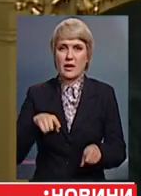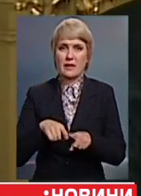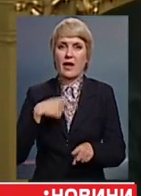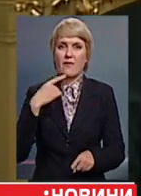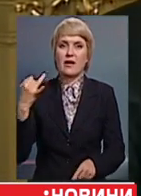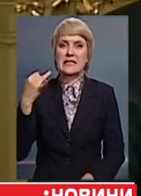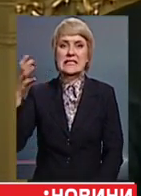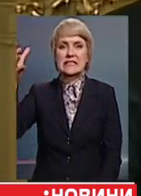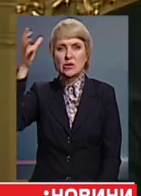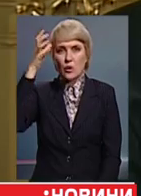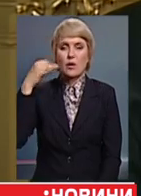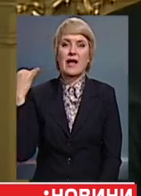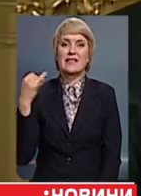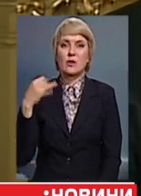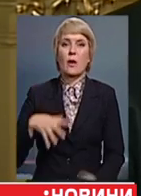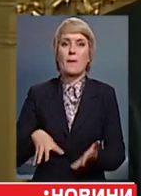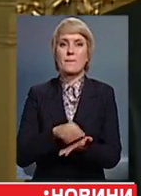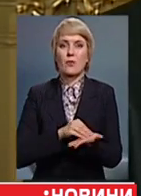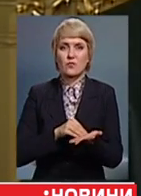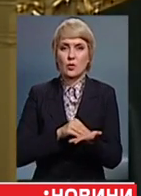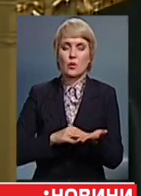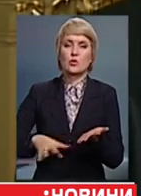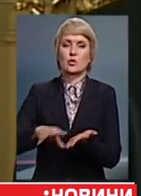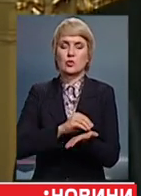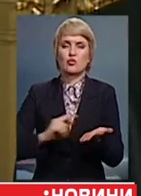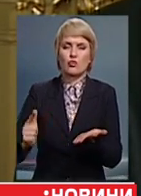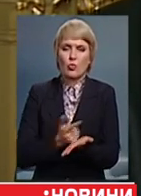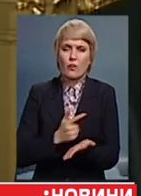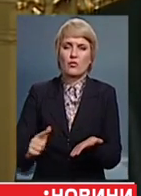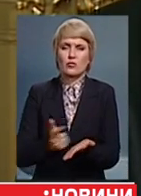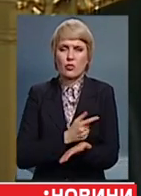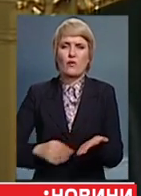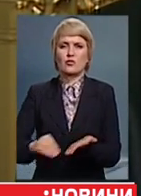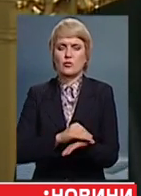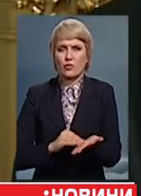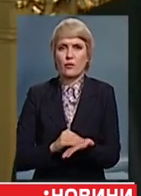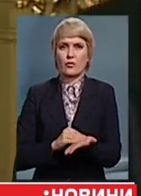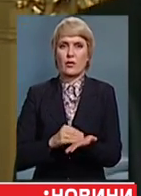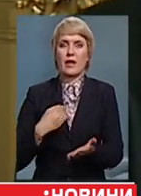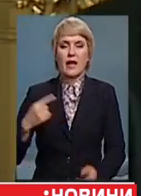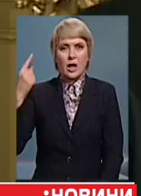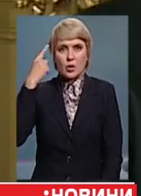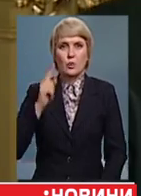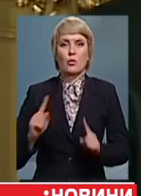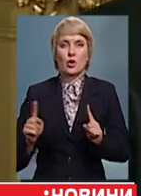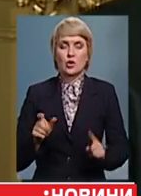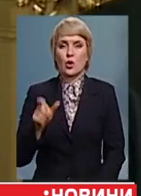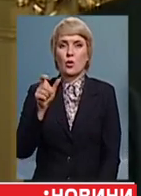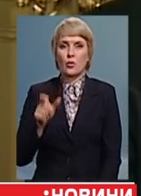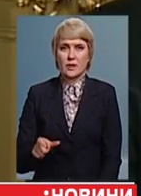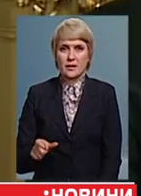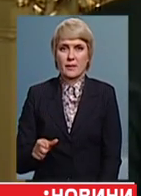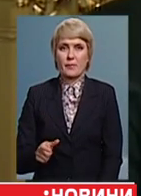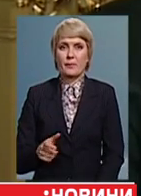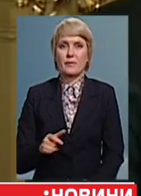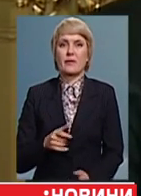говорять історики, що історія повторюється знову. Я думаю, що людина не має